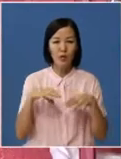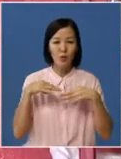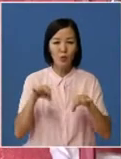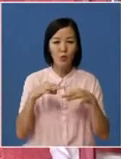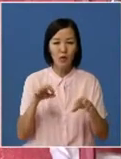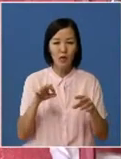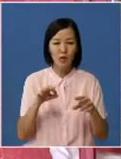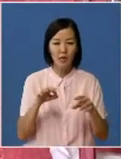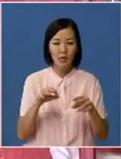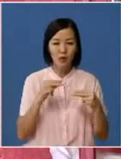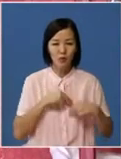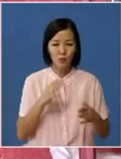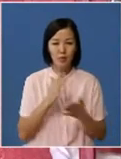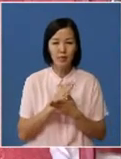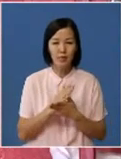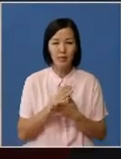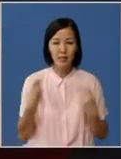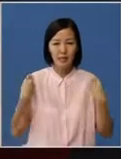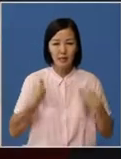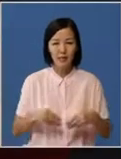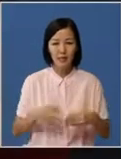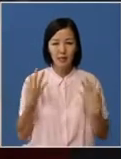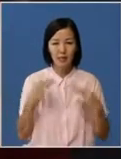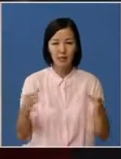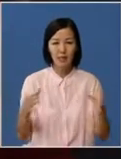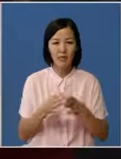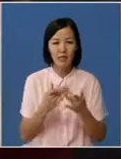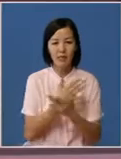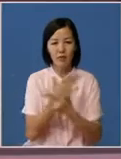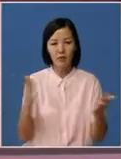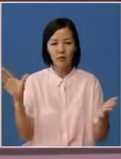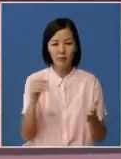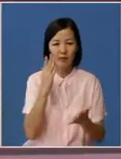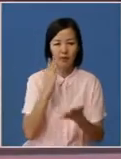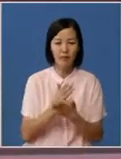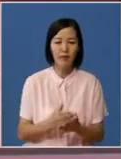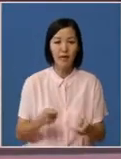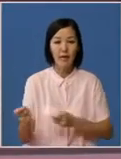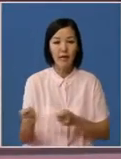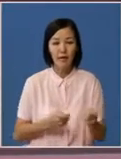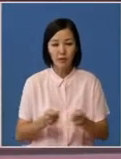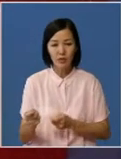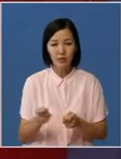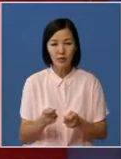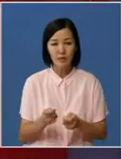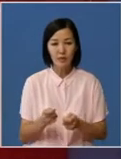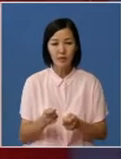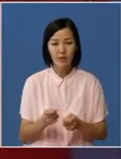жұмыс істейді. Сондай арнайы киімдер мен еріктілерге арналған құрал саймандар да бар. Сол әкімшіліктің,